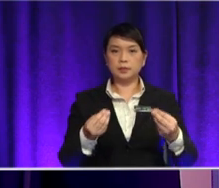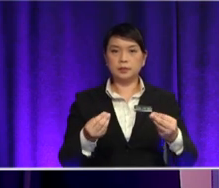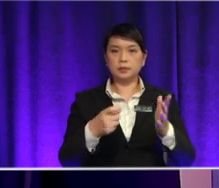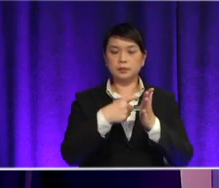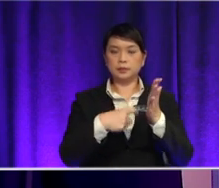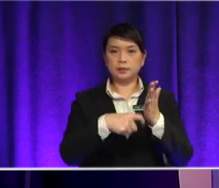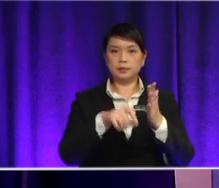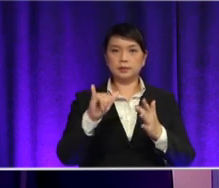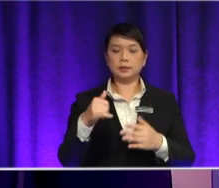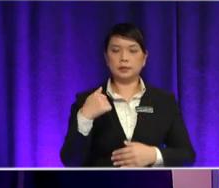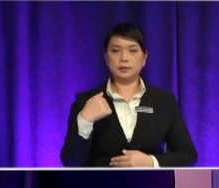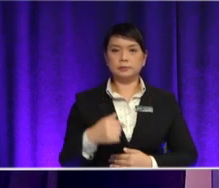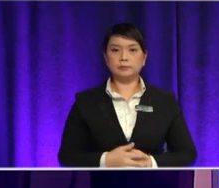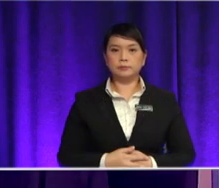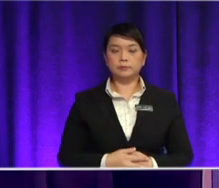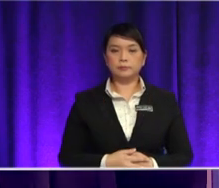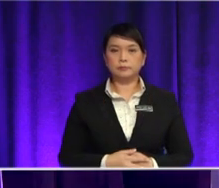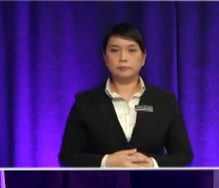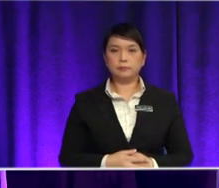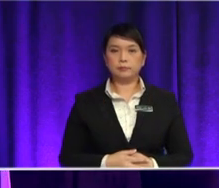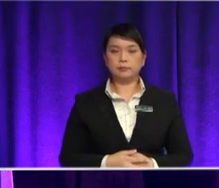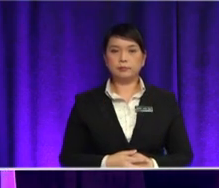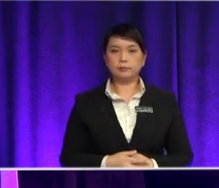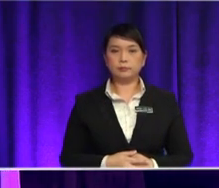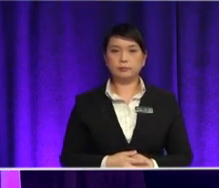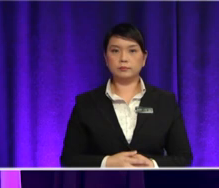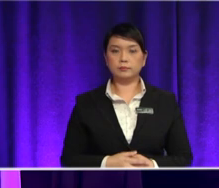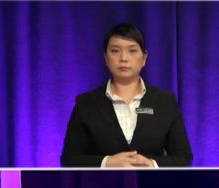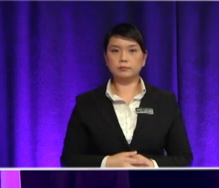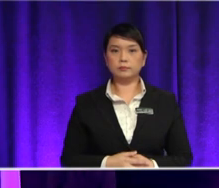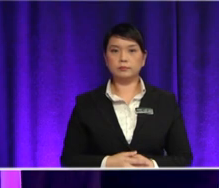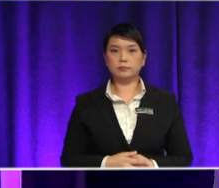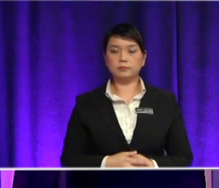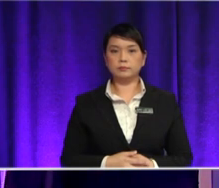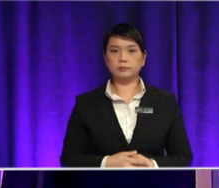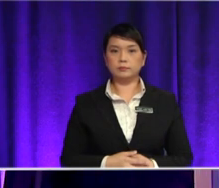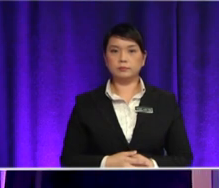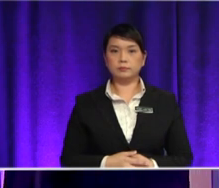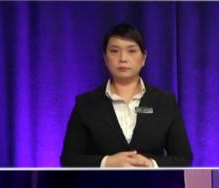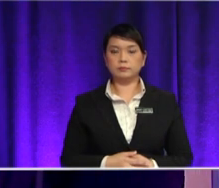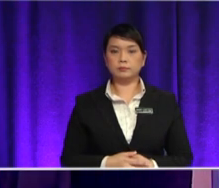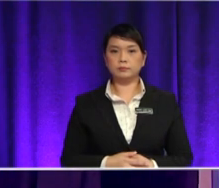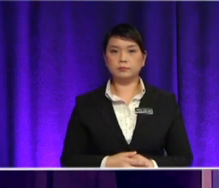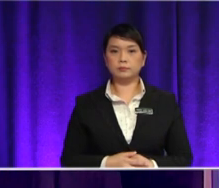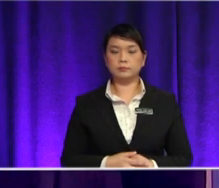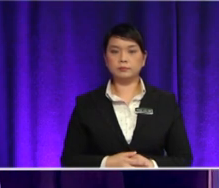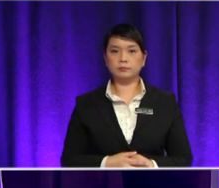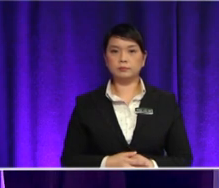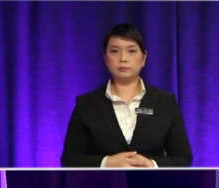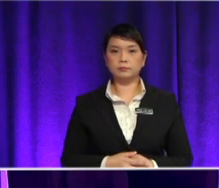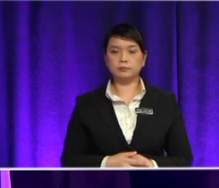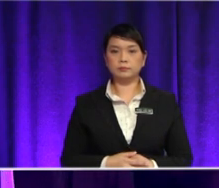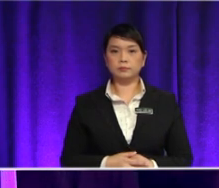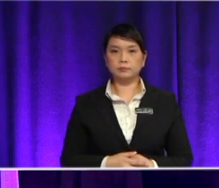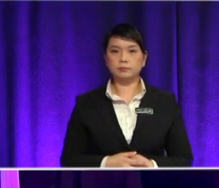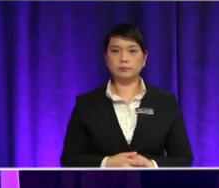nilai yang kita cakap tadi, mula dan akhir mesti ada kekerapannya sifarlah. Baik. Ya. Okey. Nak perlu tak tulis 7 dan